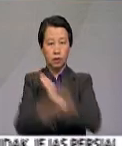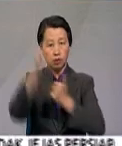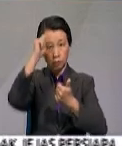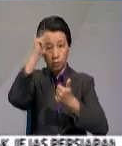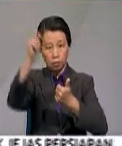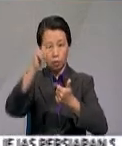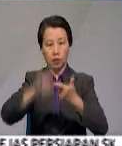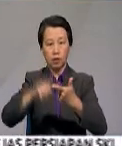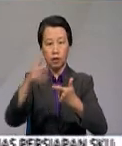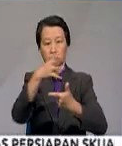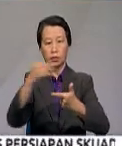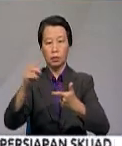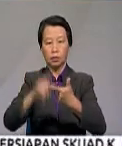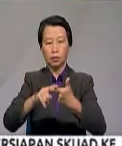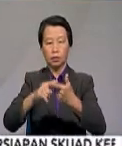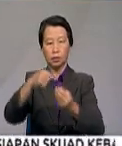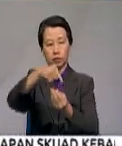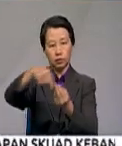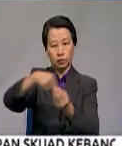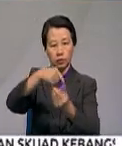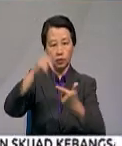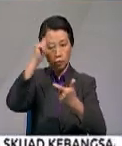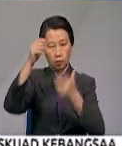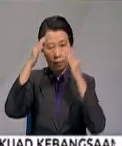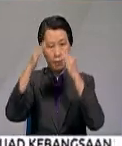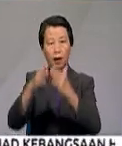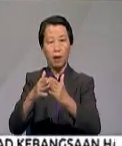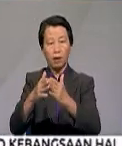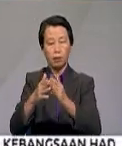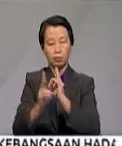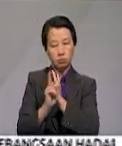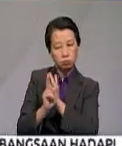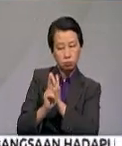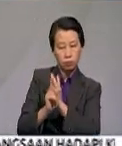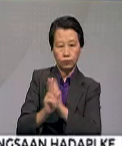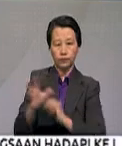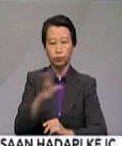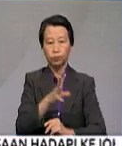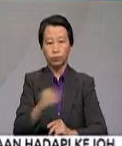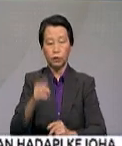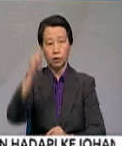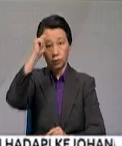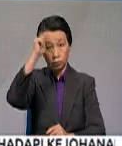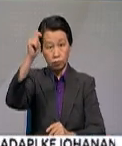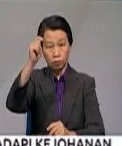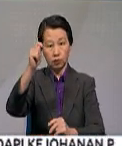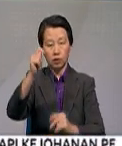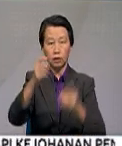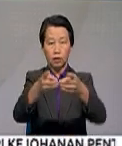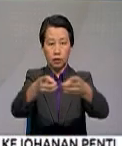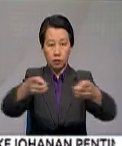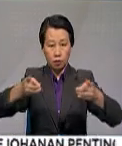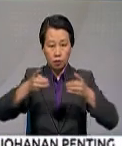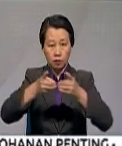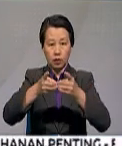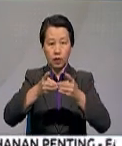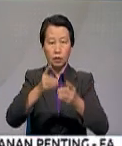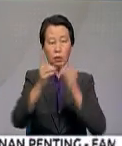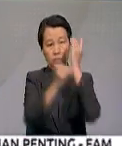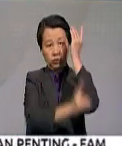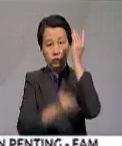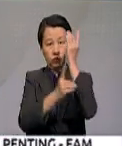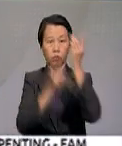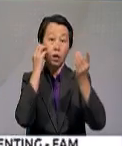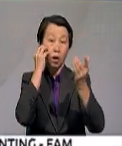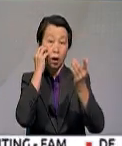Terengganu dan juga di sekitar negeri Pahang. Di negeri Terengganu melibatkan daerah Dungun dan